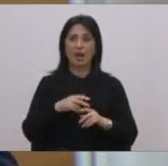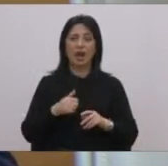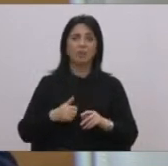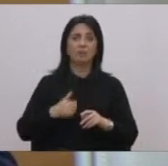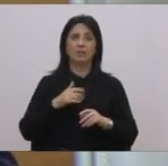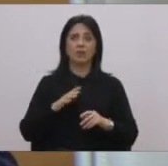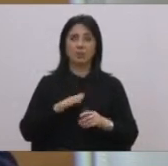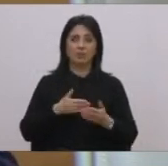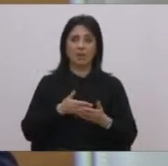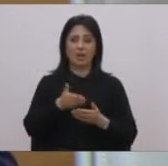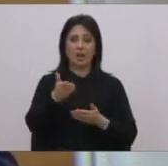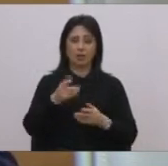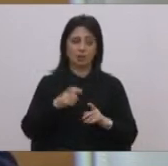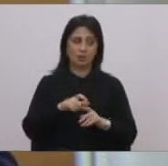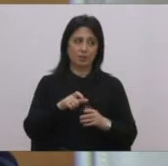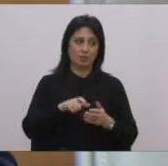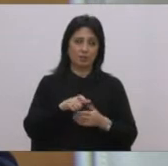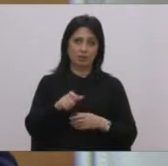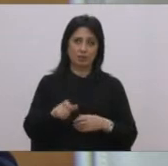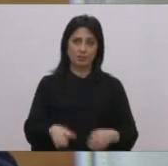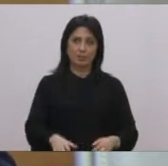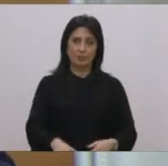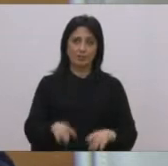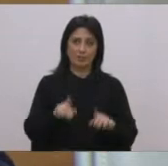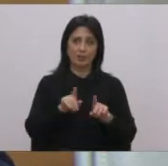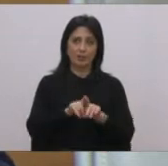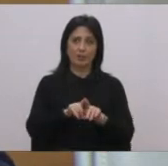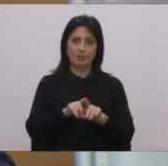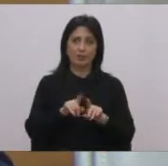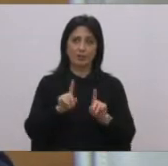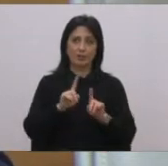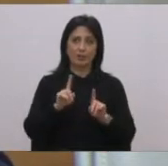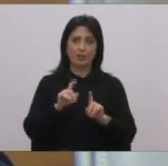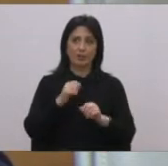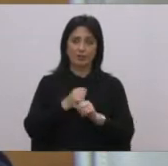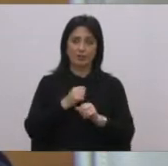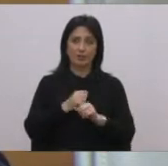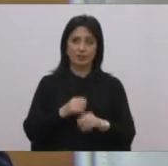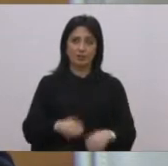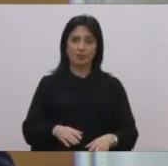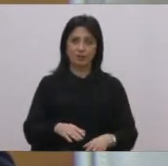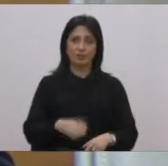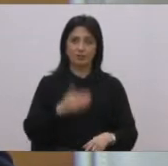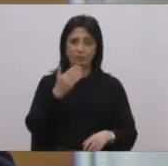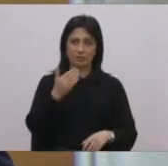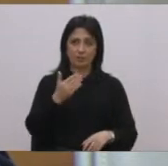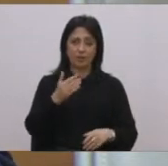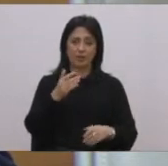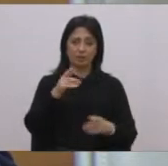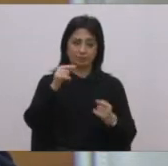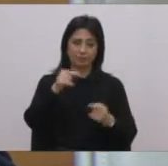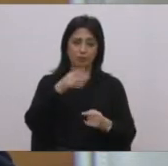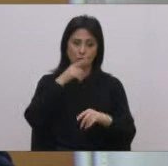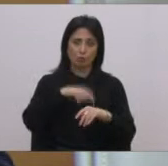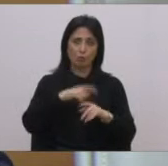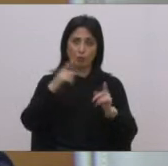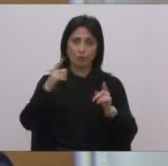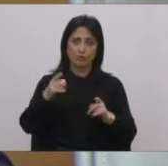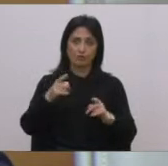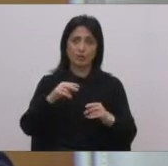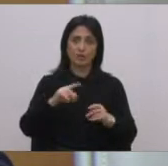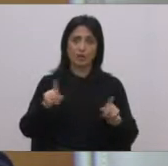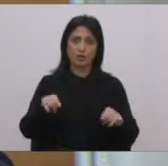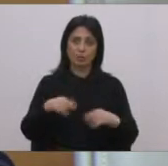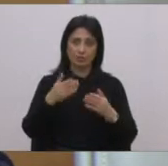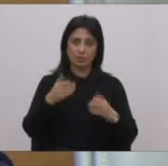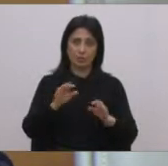სიამაყით არ გაიაროს ეს გზა. Ისეთი რაღაც გაკეთდა. Ნუ თქვენ გერგოთ ესა დროის მონაკვეთში